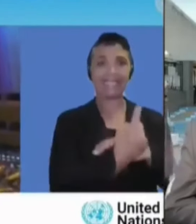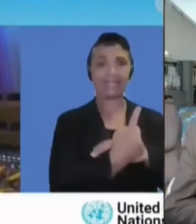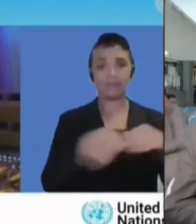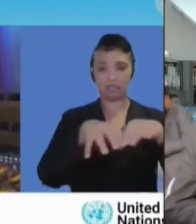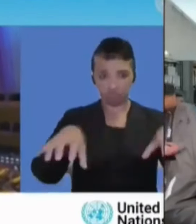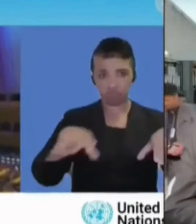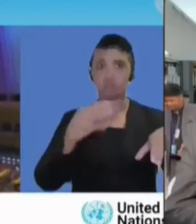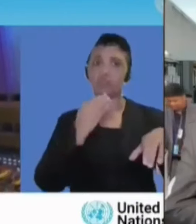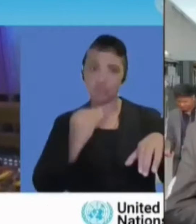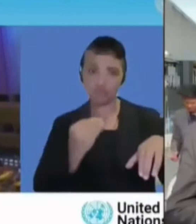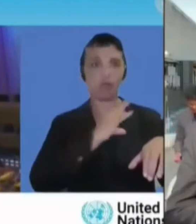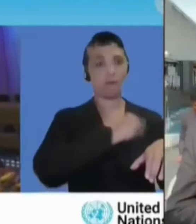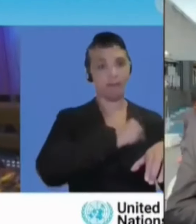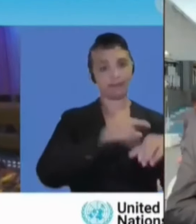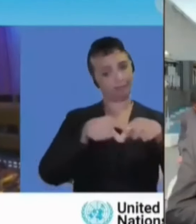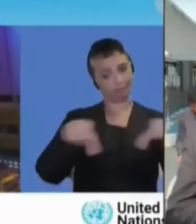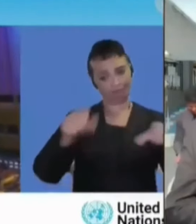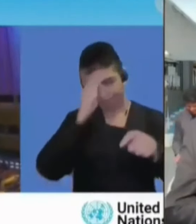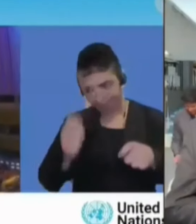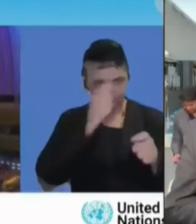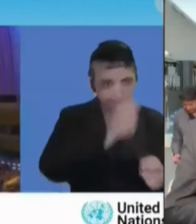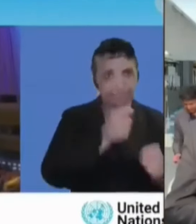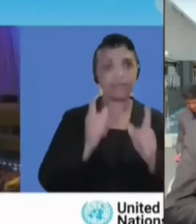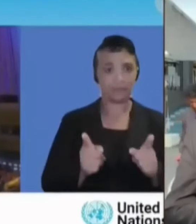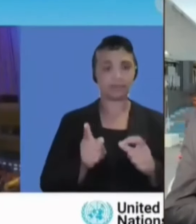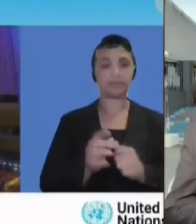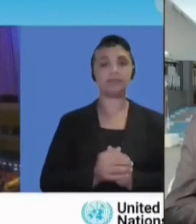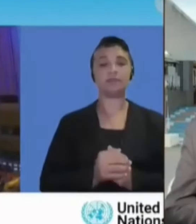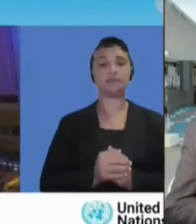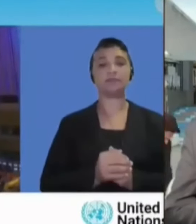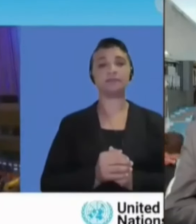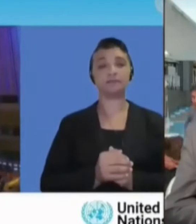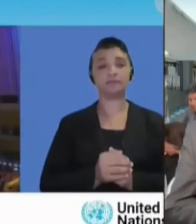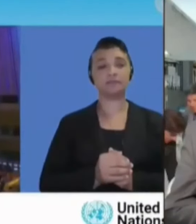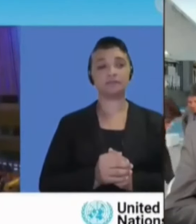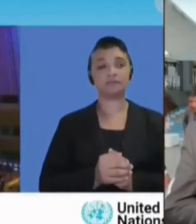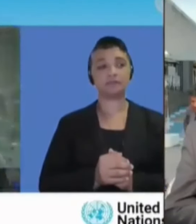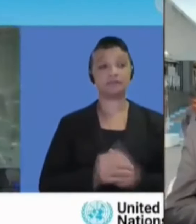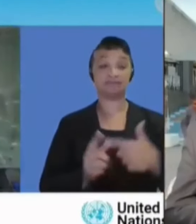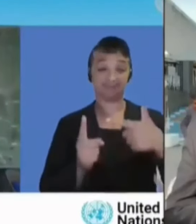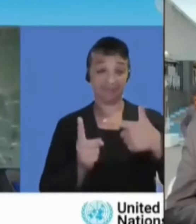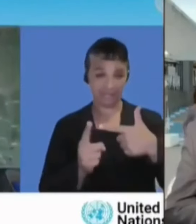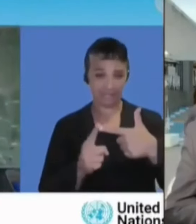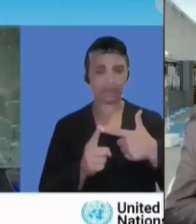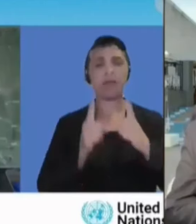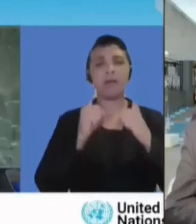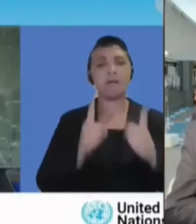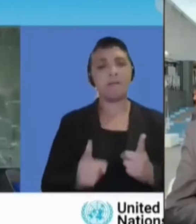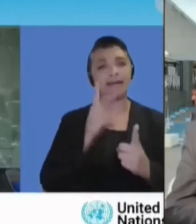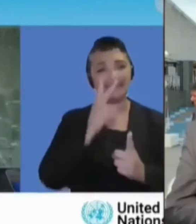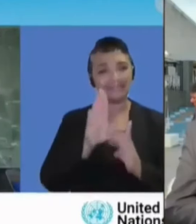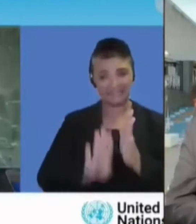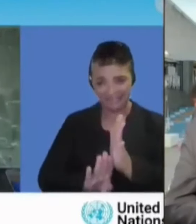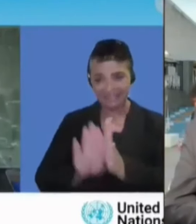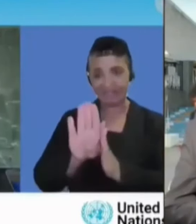saat sidang yang berlangsung mulai hari ini, ada poin yang cukup menarik perhatian para peserta sidang yang hadir ketika dirinya